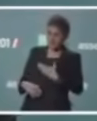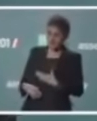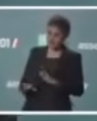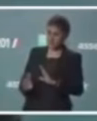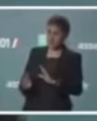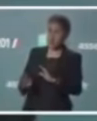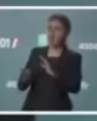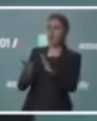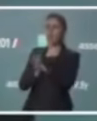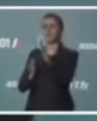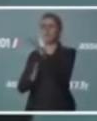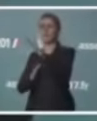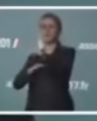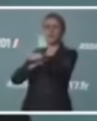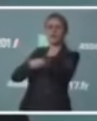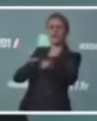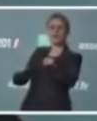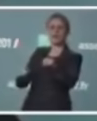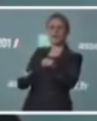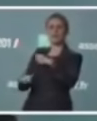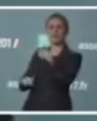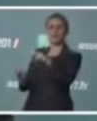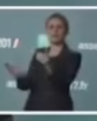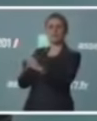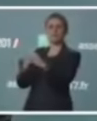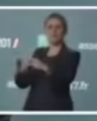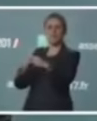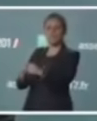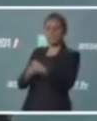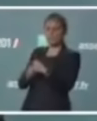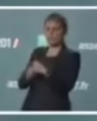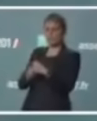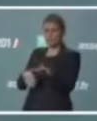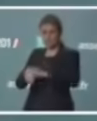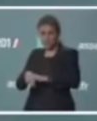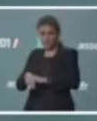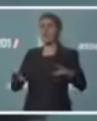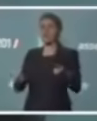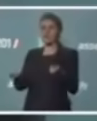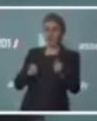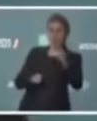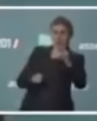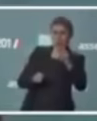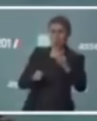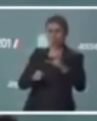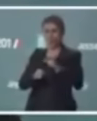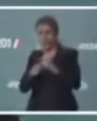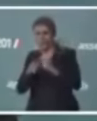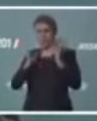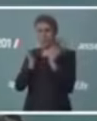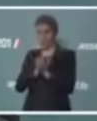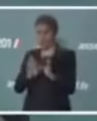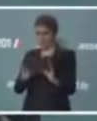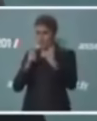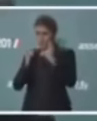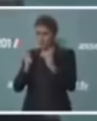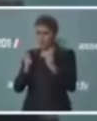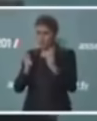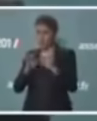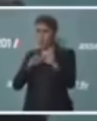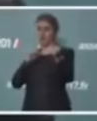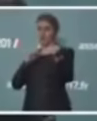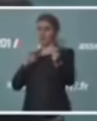finalement n'en a accordé au précédent conseil que 40. Voilà. Puis j'en finis en vous disant que j'avais